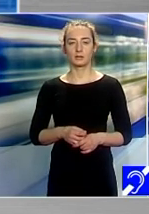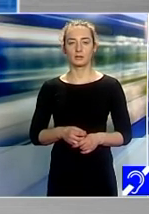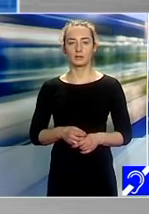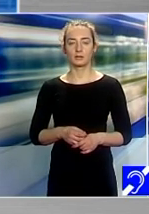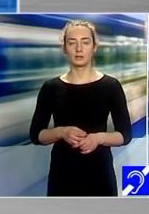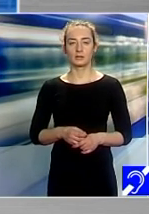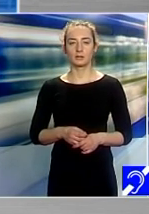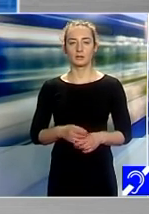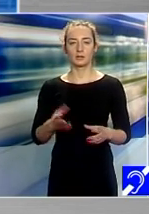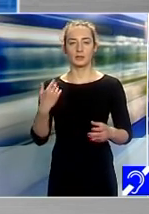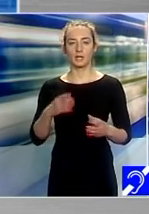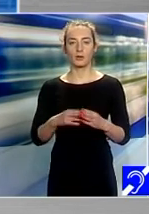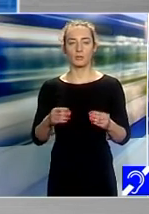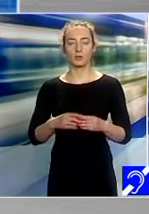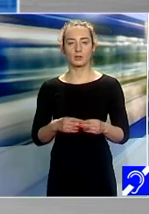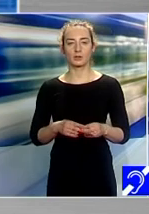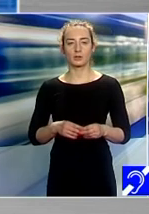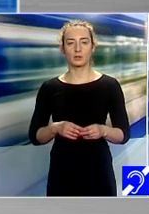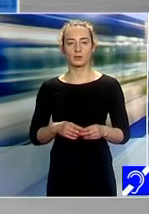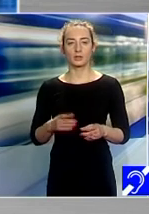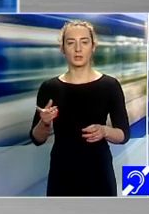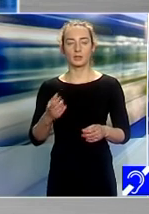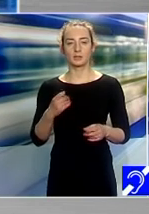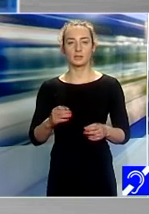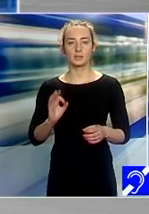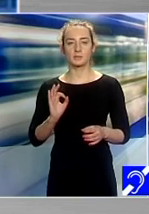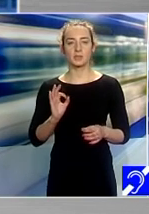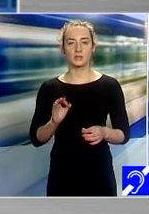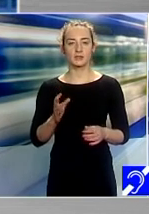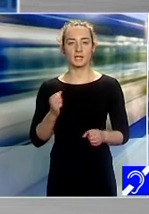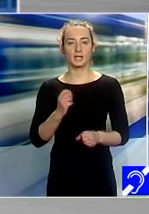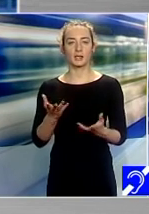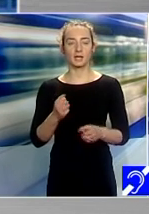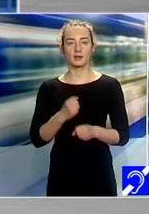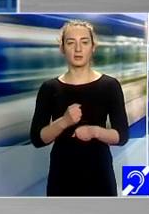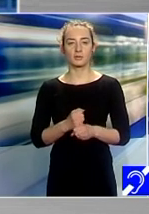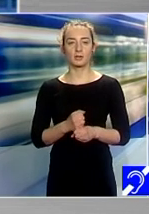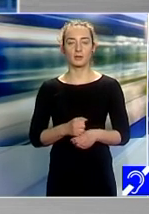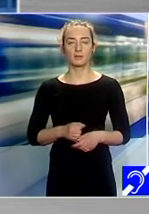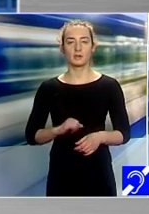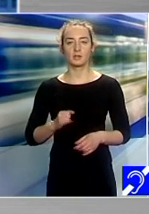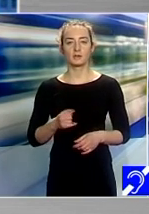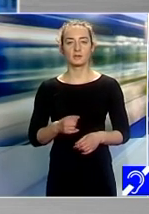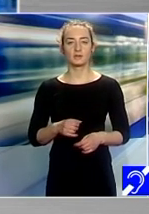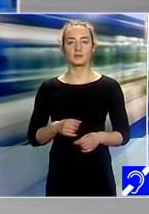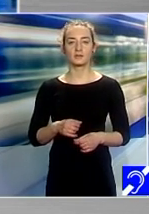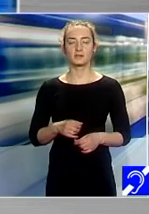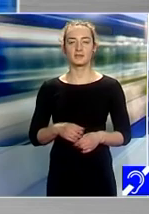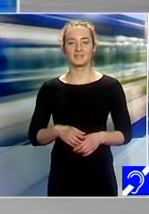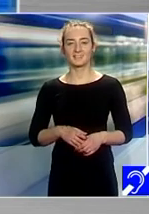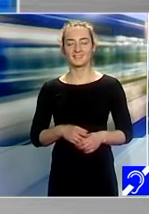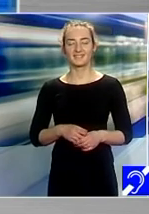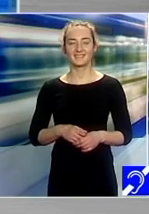genul ăsta, era româncă. Dintre specialistele care lucrau acolo. Am și fost în legătură în direct. Ne-a tușat puțin video. Așa pe...